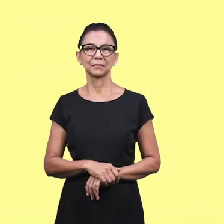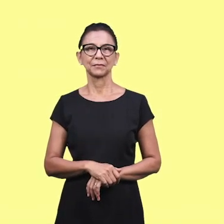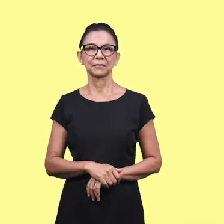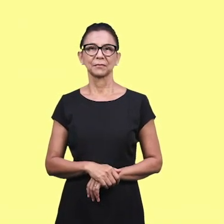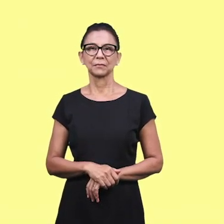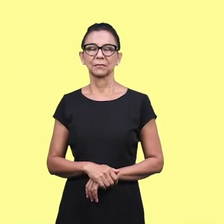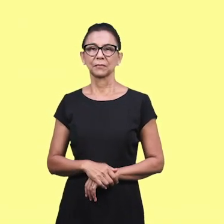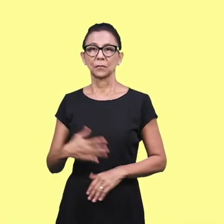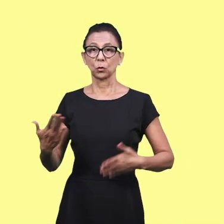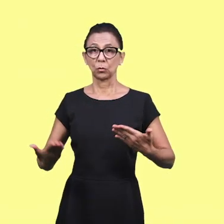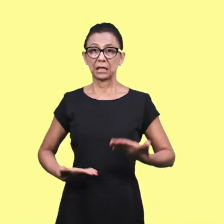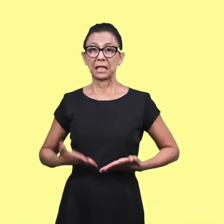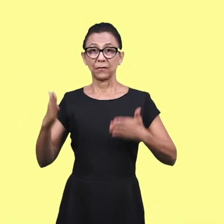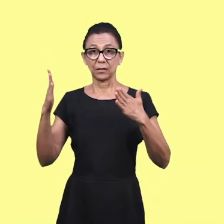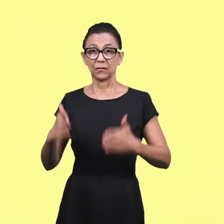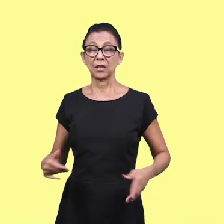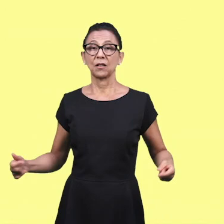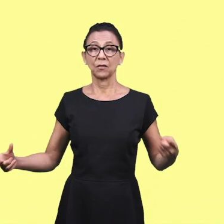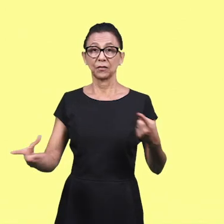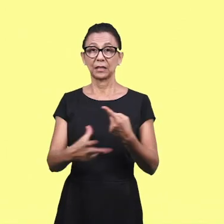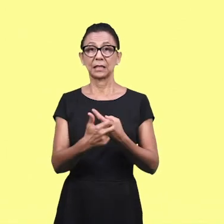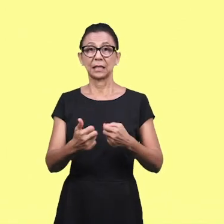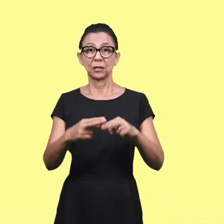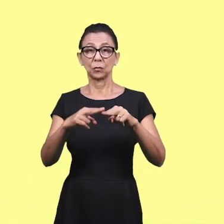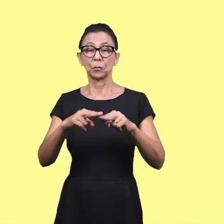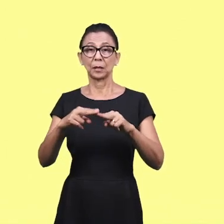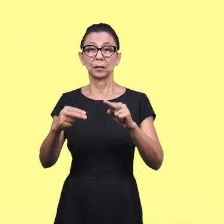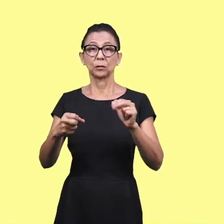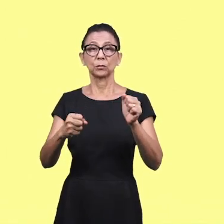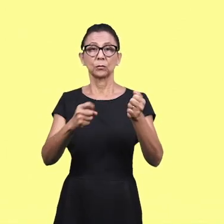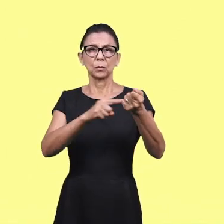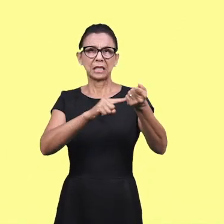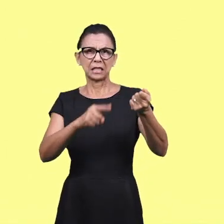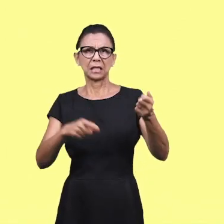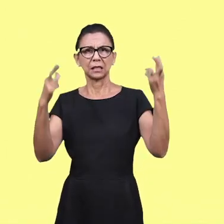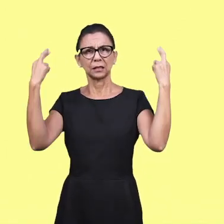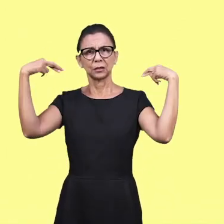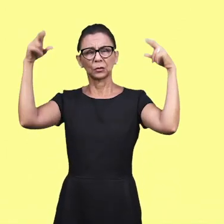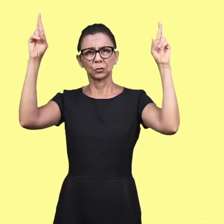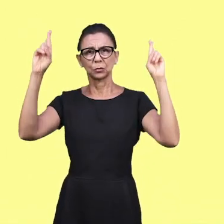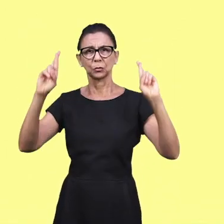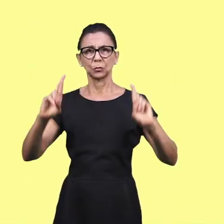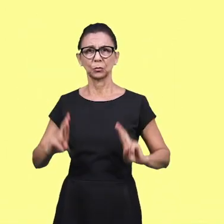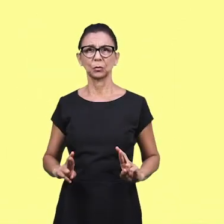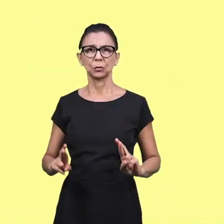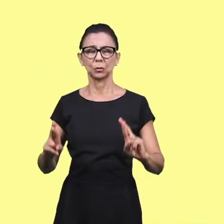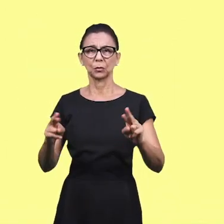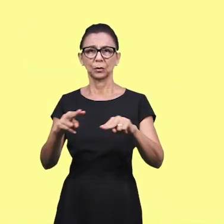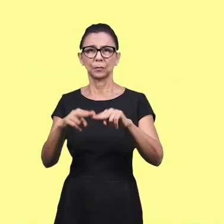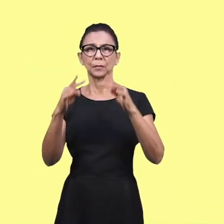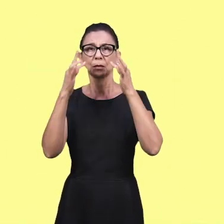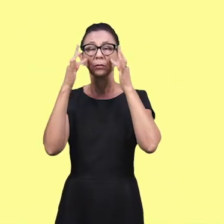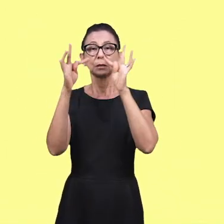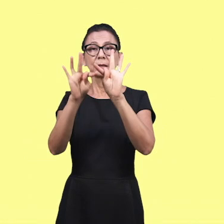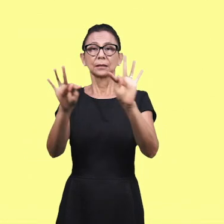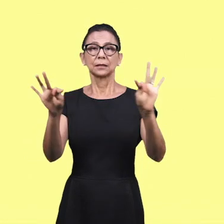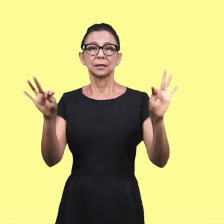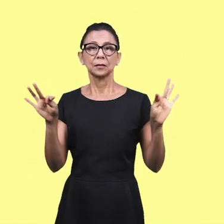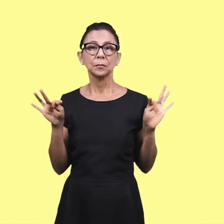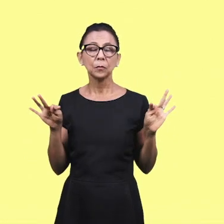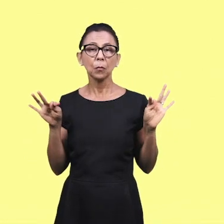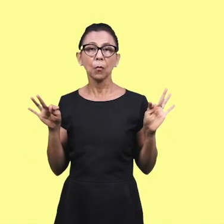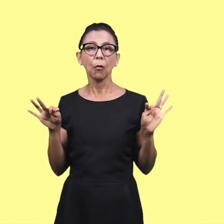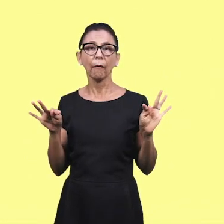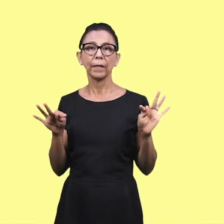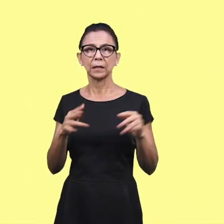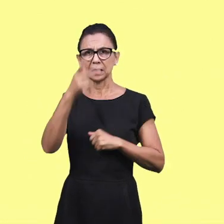« Et ils l'ont vaincu par le sang de l'agneau et par la parole de leur témoignage. Et n'ont pas aimé